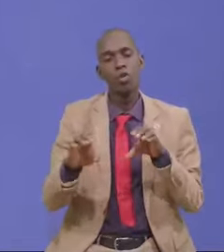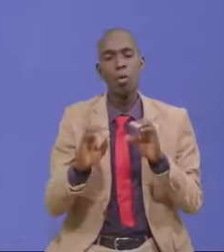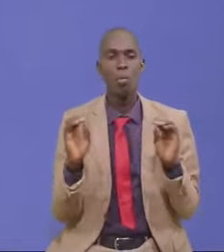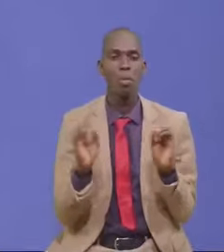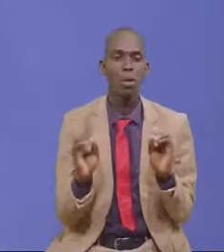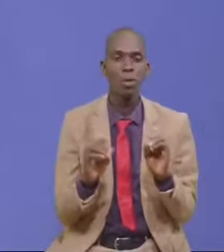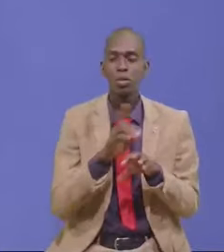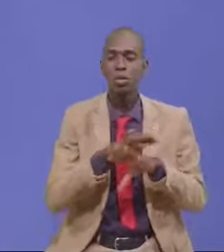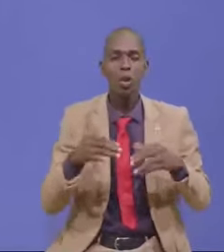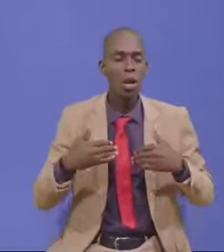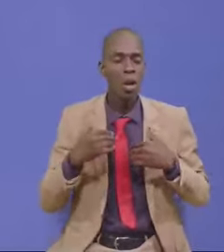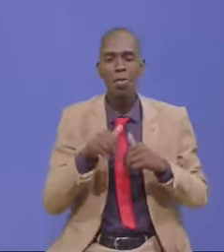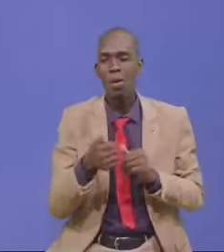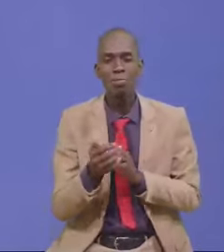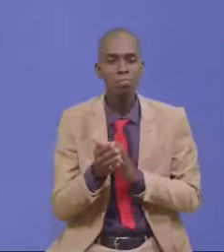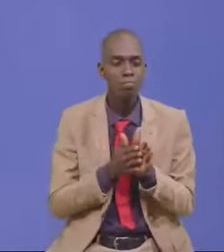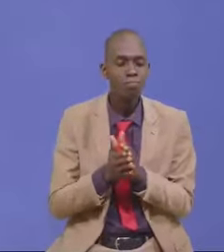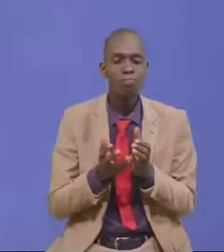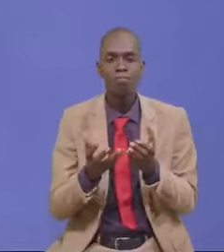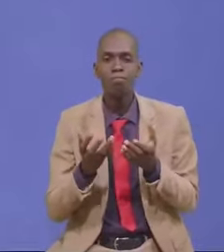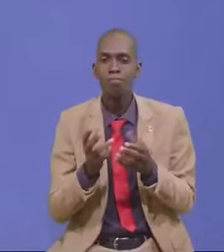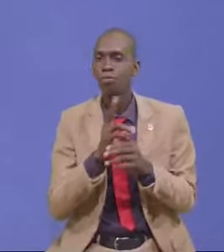si vous n'avez aucune passion, aucune vision,